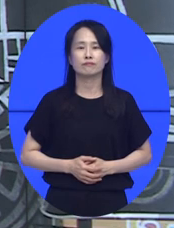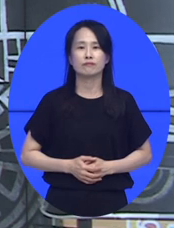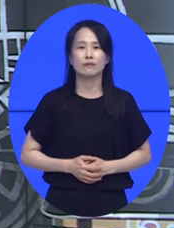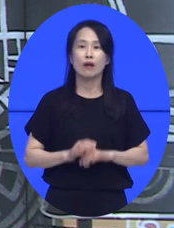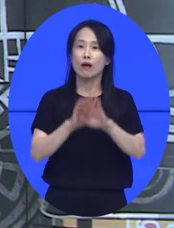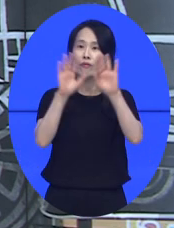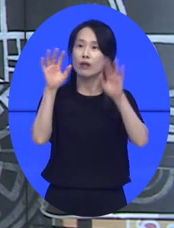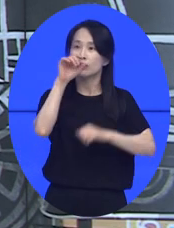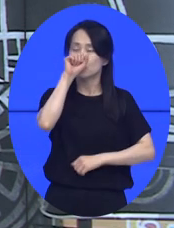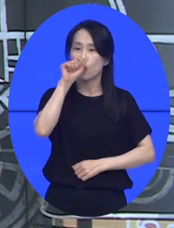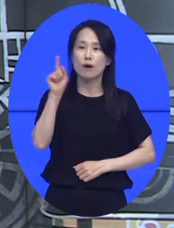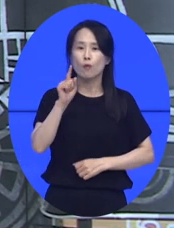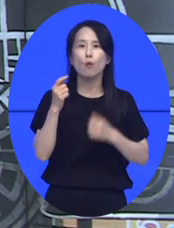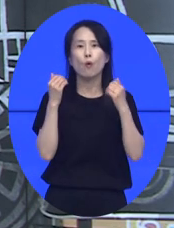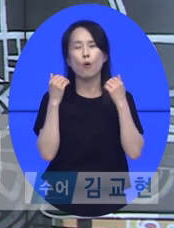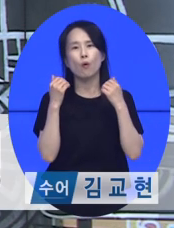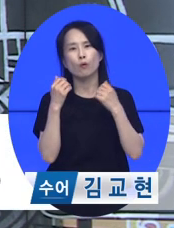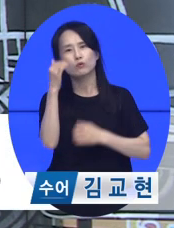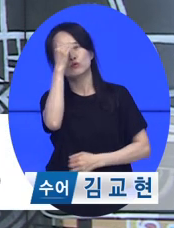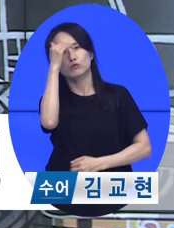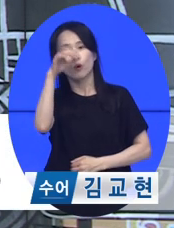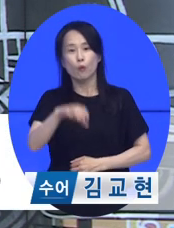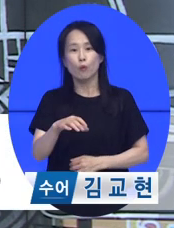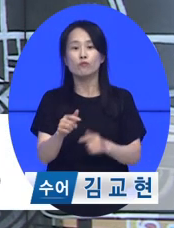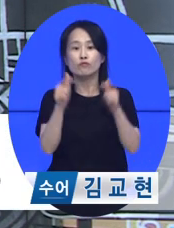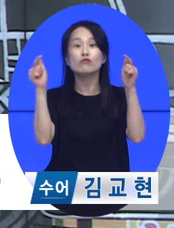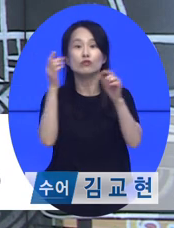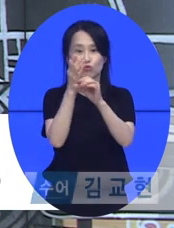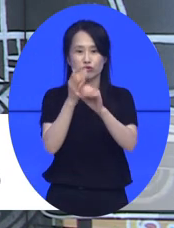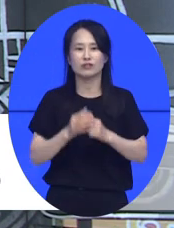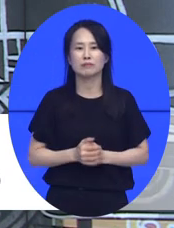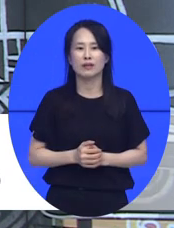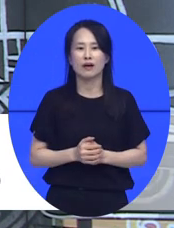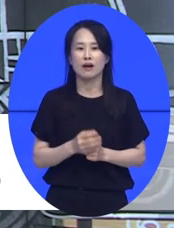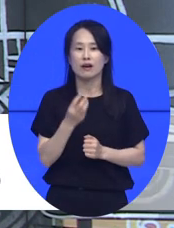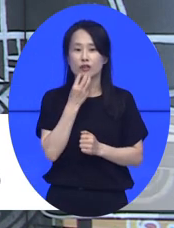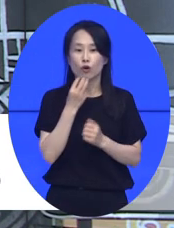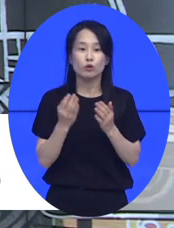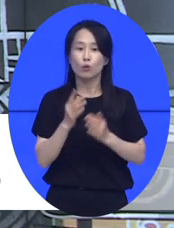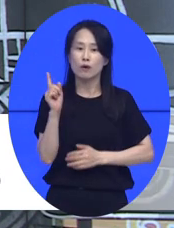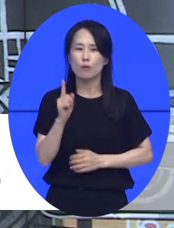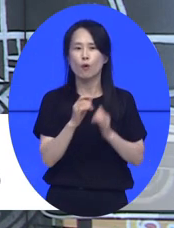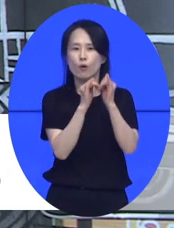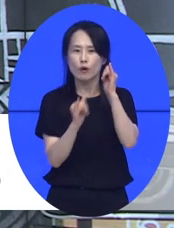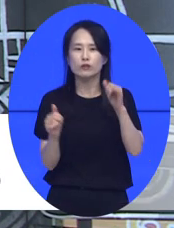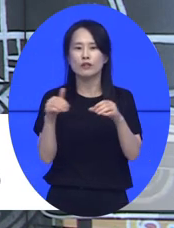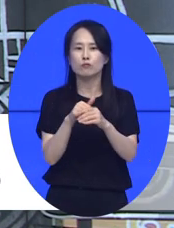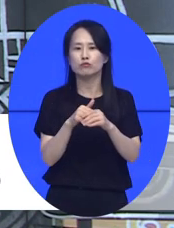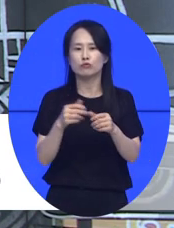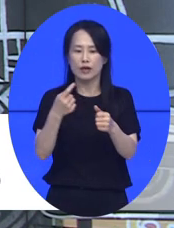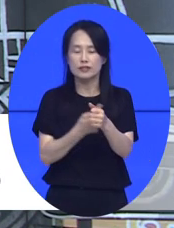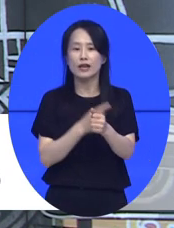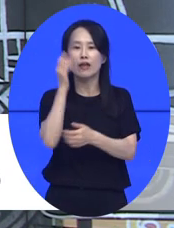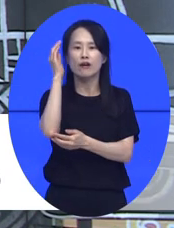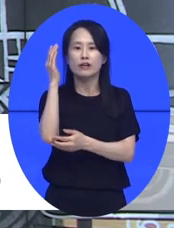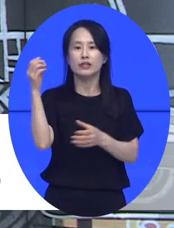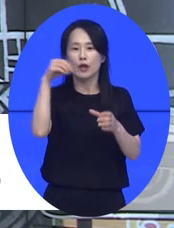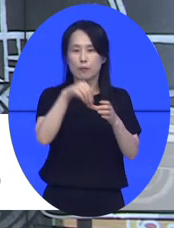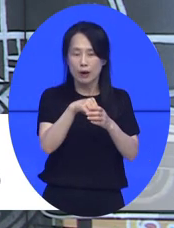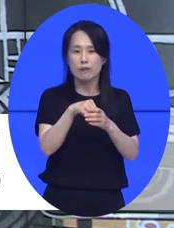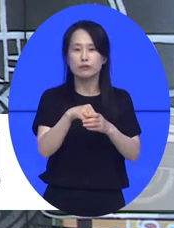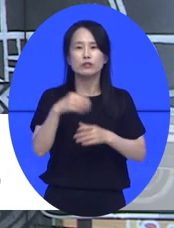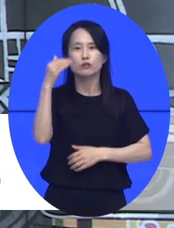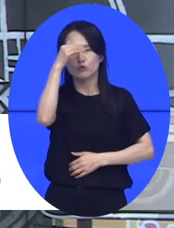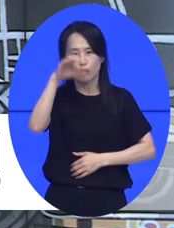날이 좋아지면서 근교 관광지에 대해 관심 가지실 텐데요 경기도가 역사문화생태 이야기를 담은 관광지를 발굴해 조성합니다